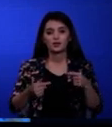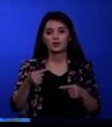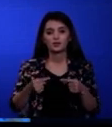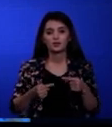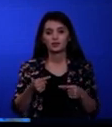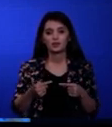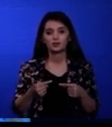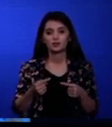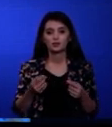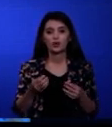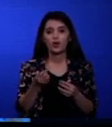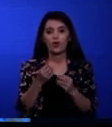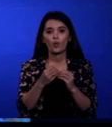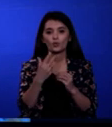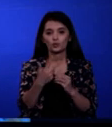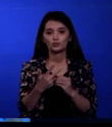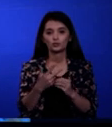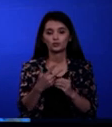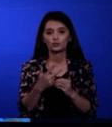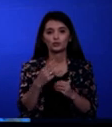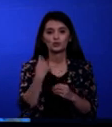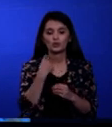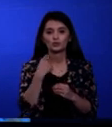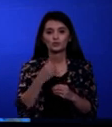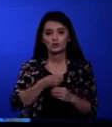Taqqoslaganimizda esa 13 sonimiz katta.